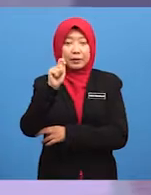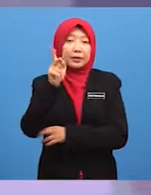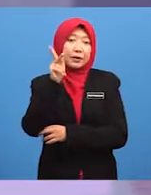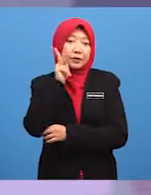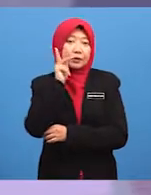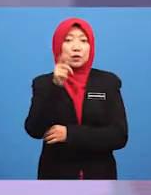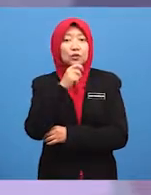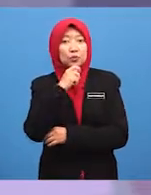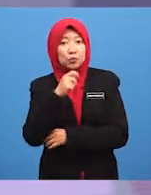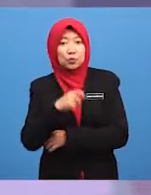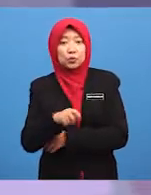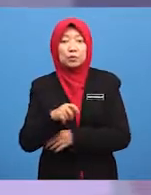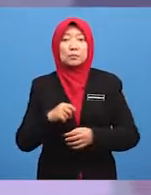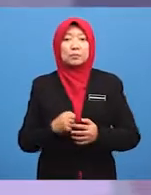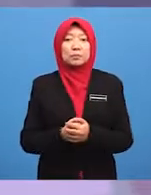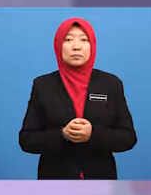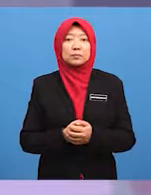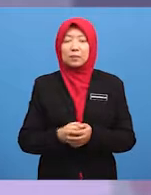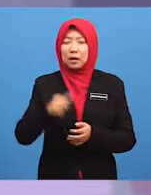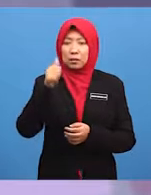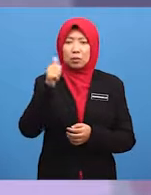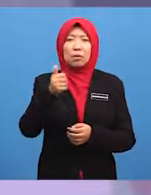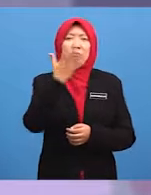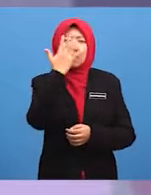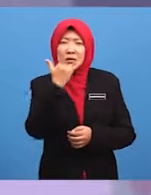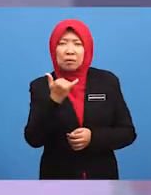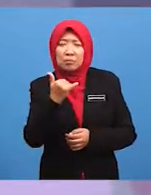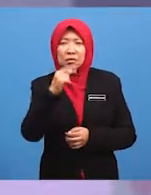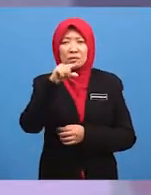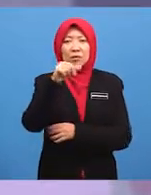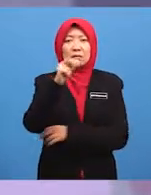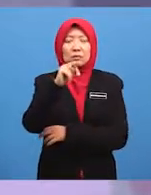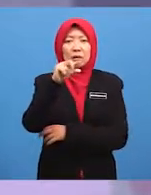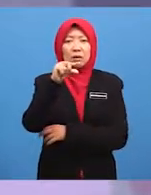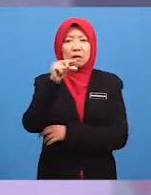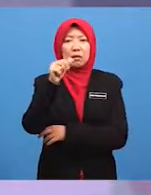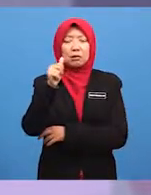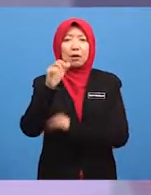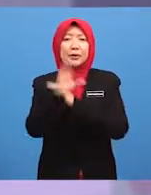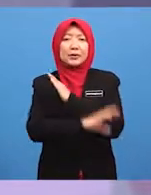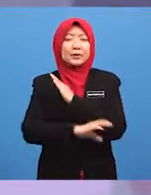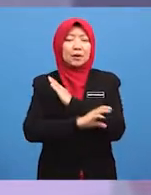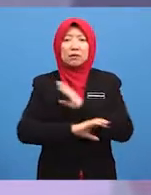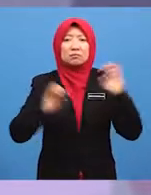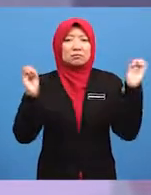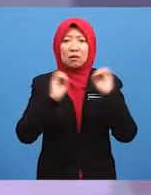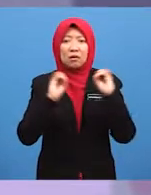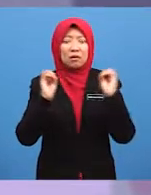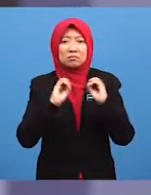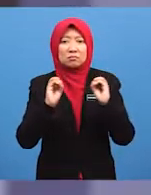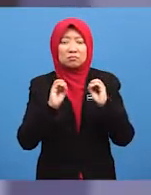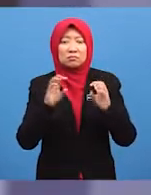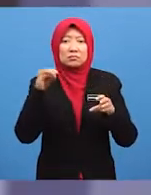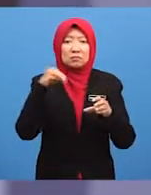Bagus soalan murid-murid. Mengapa kerajaan Gangga Negara tiada dalam perkembangan bahasa dan tulisan